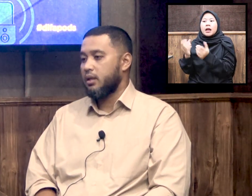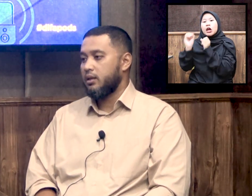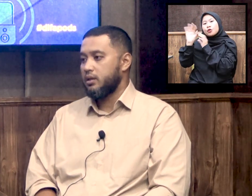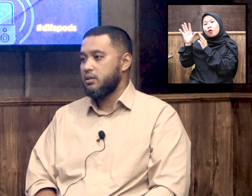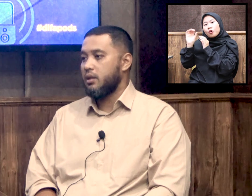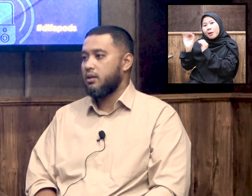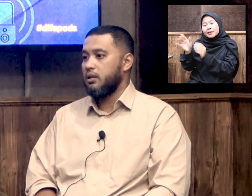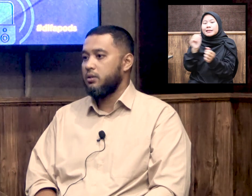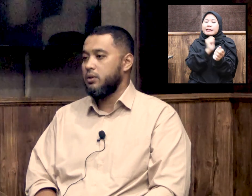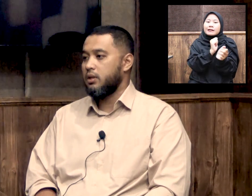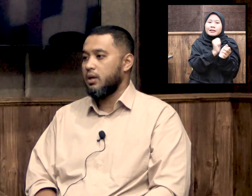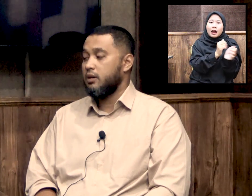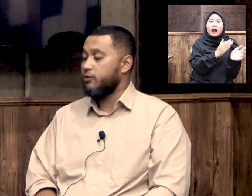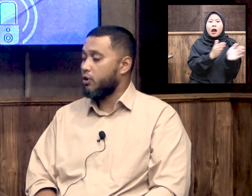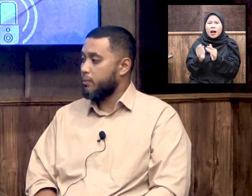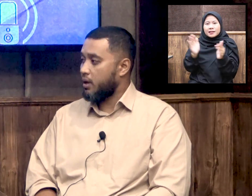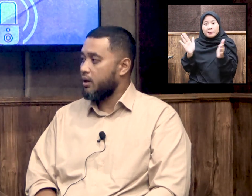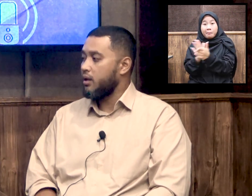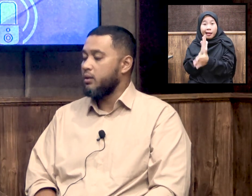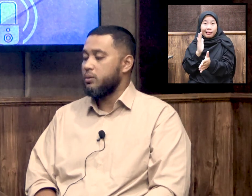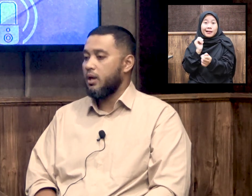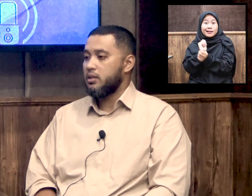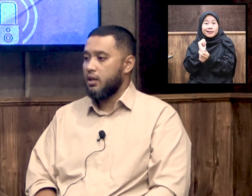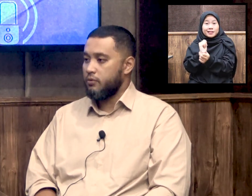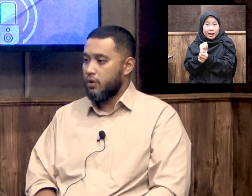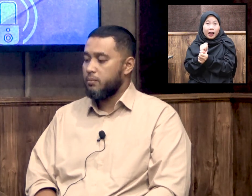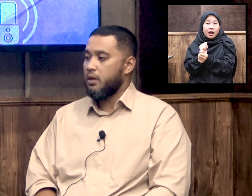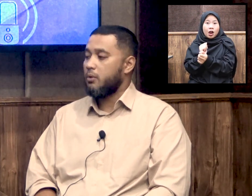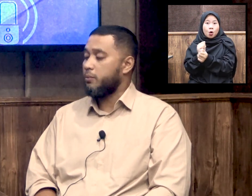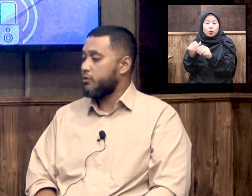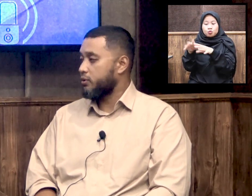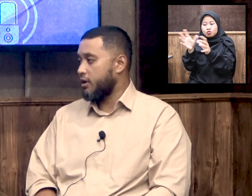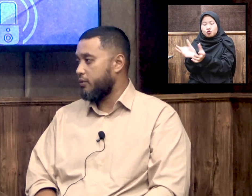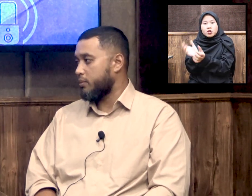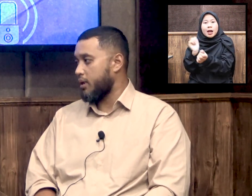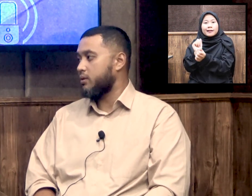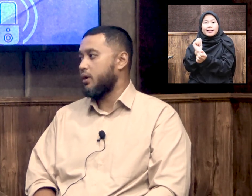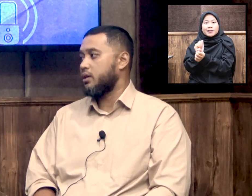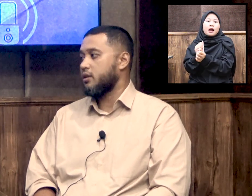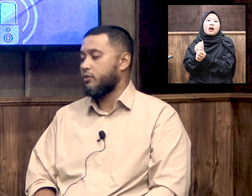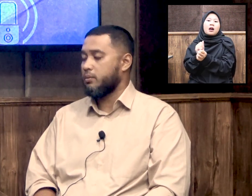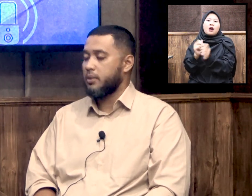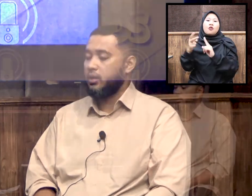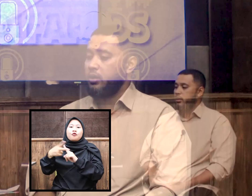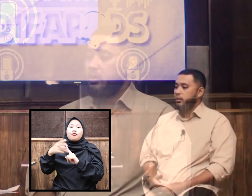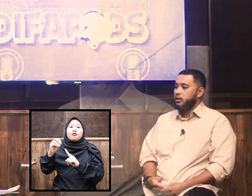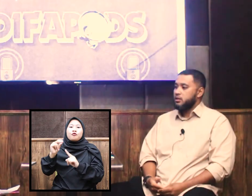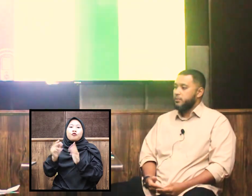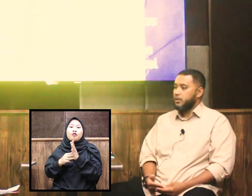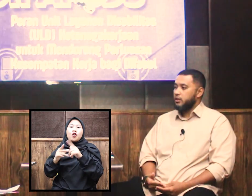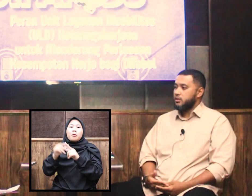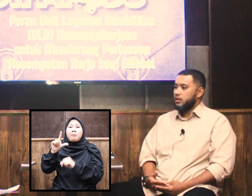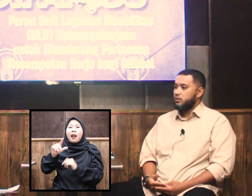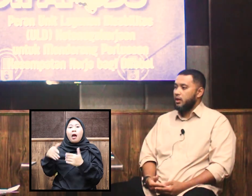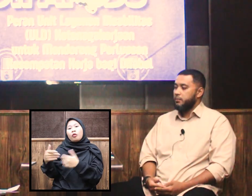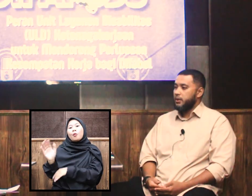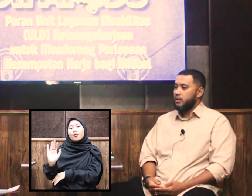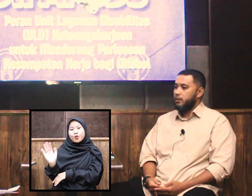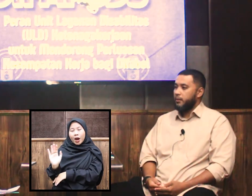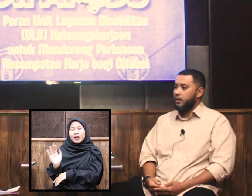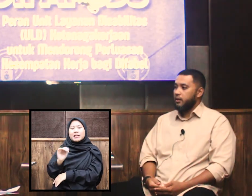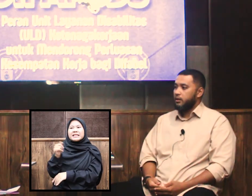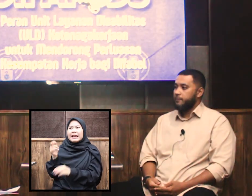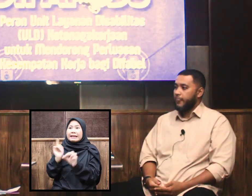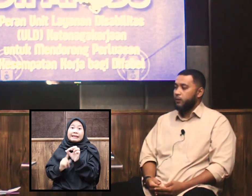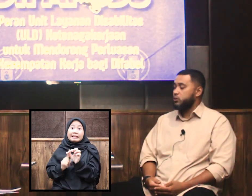kesempatan kerja di dunia informal dunia kerja informal maupun dunia formal dunia kerja formal seperti itu Jadi kurang lebih